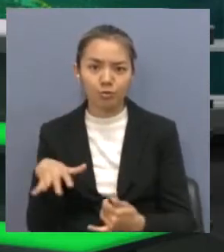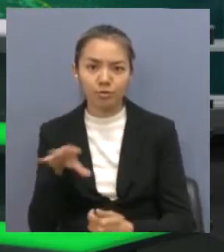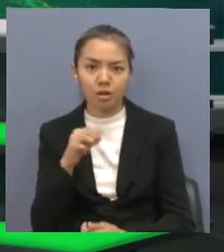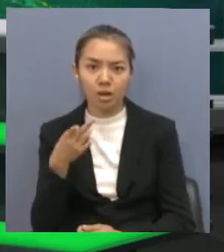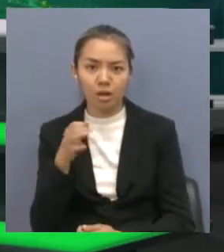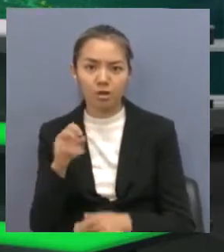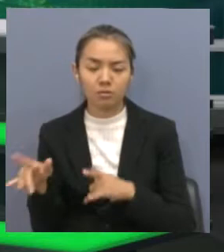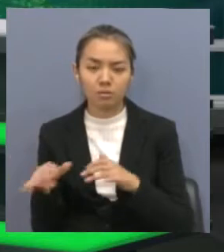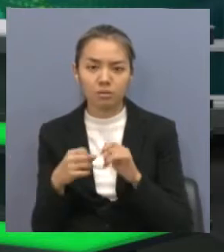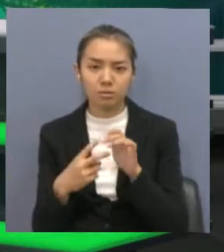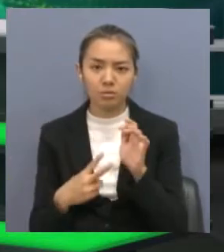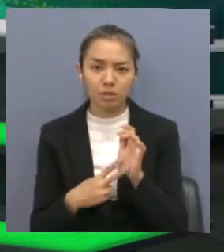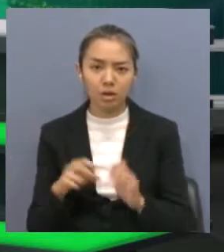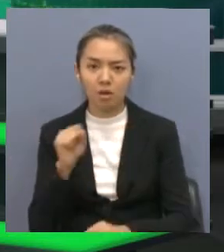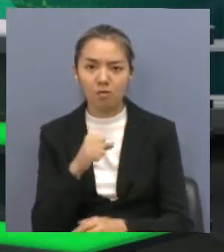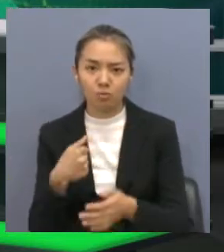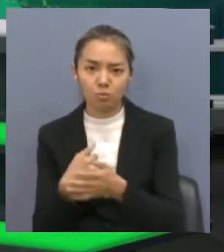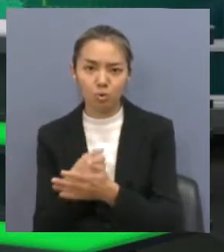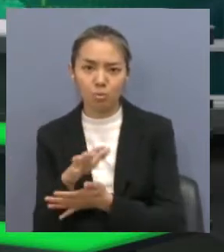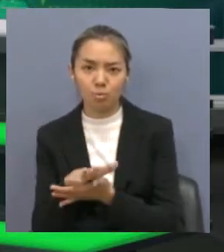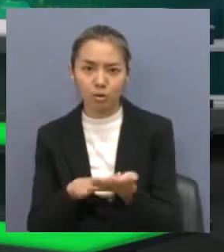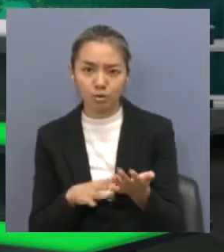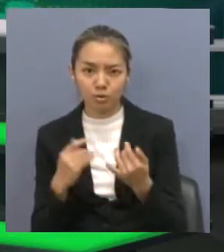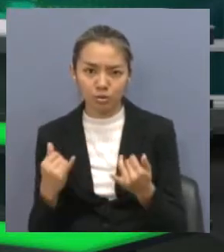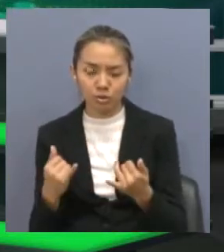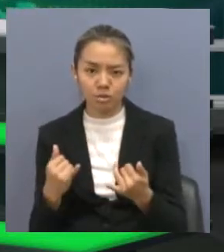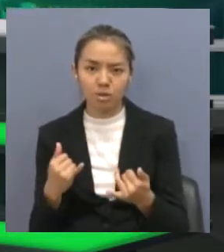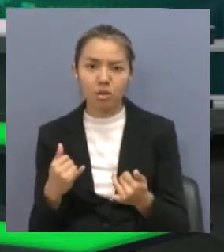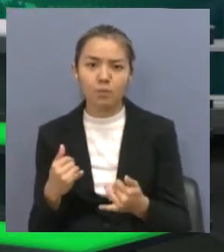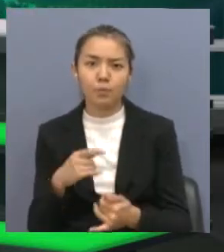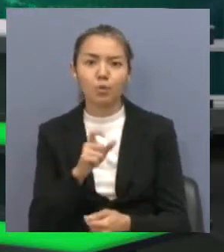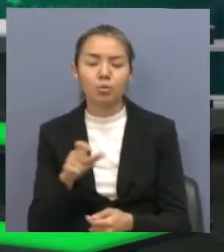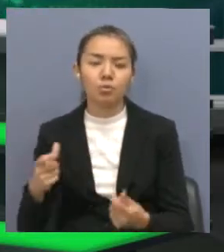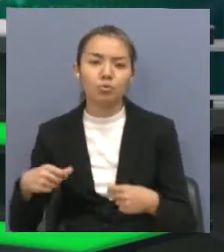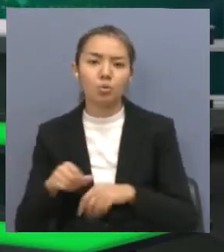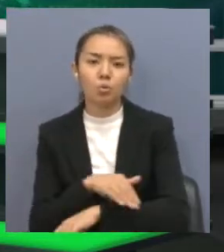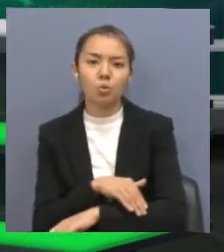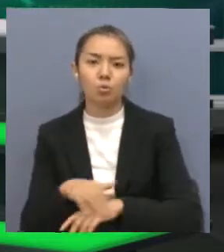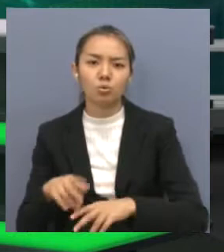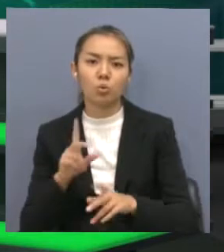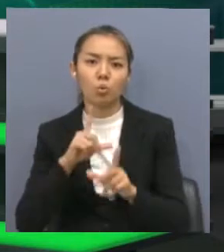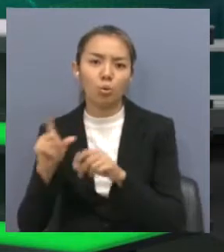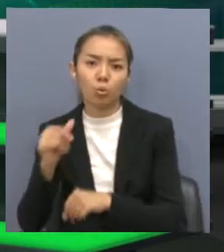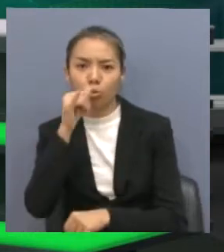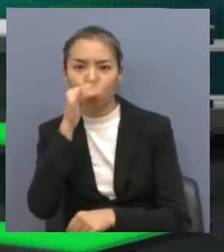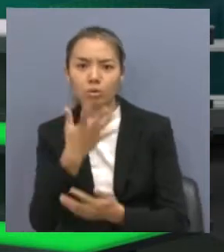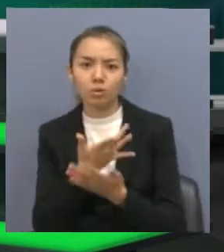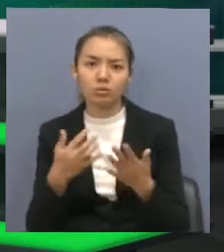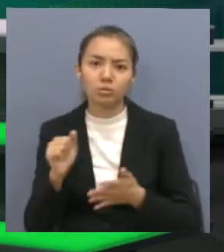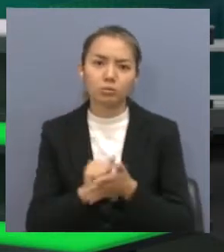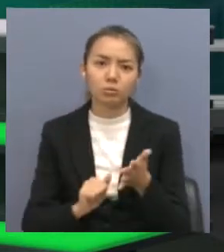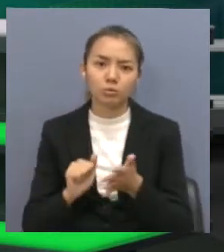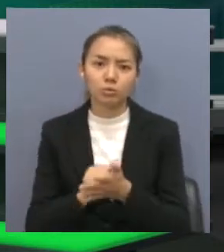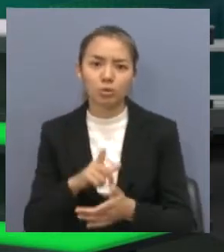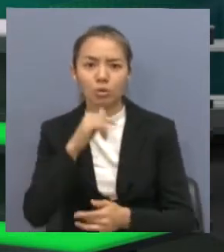карантин шараларының 17 тамызға дейін ұзартылуына орай шетелдіктер тұрғылықты мекенжайларына шыға алмай отыр. Түрлі себеппен елден